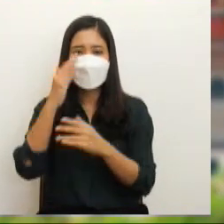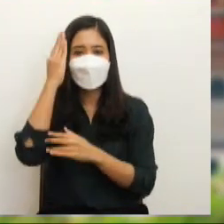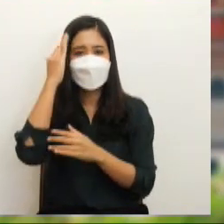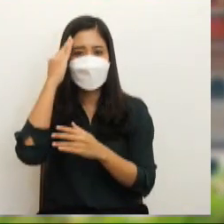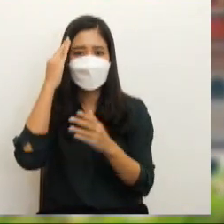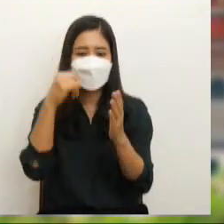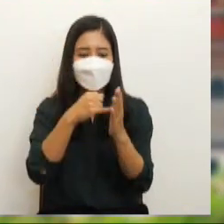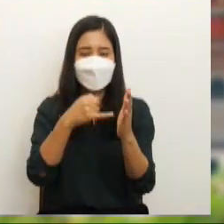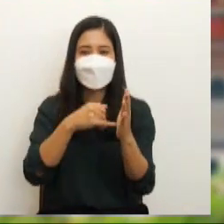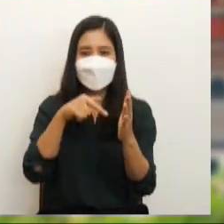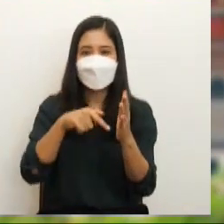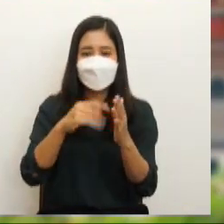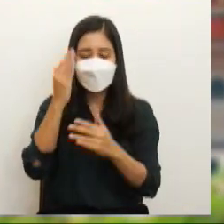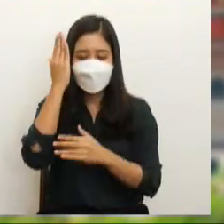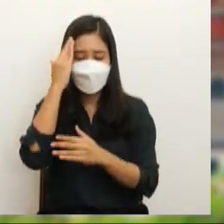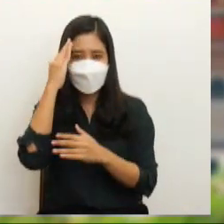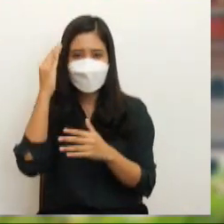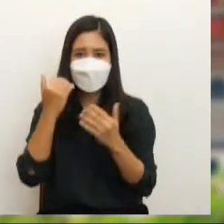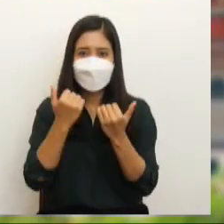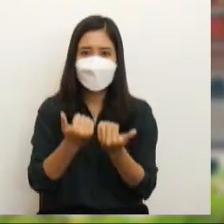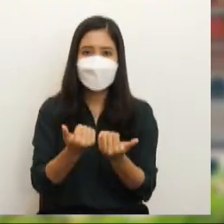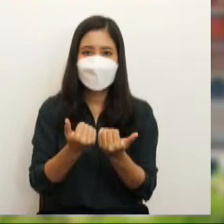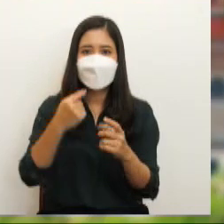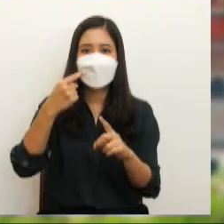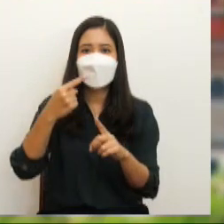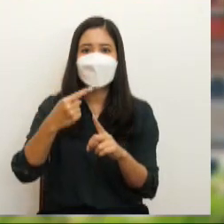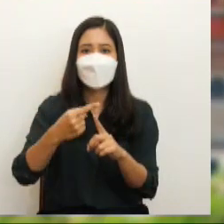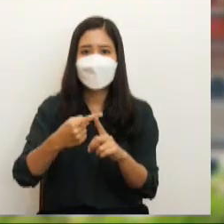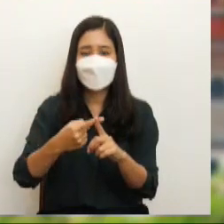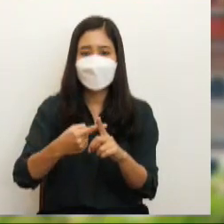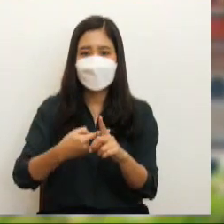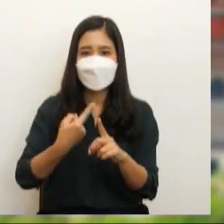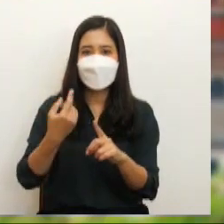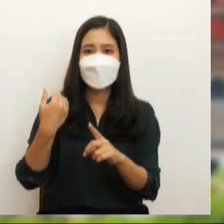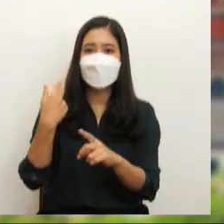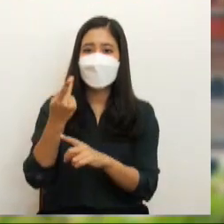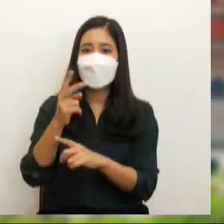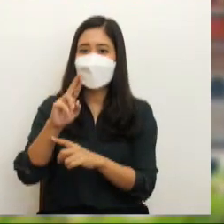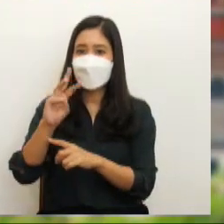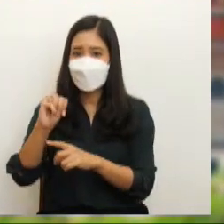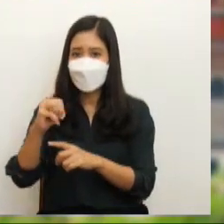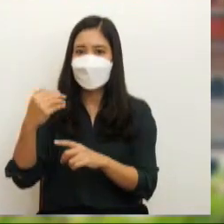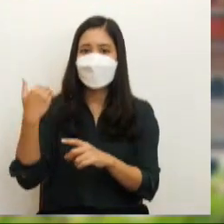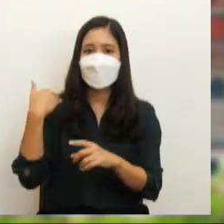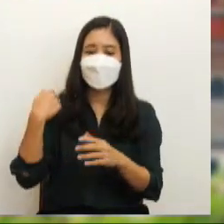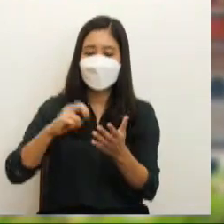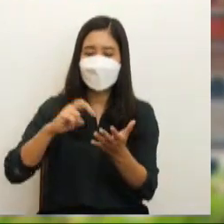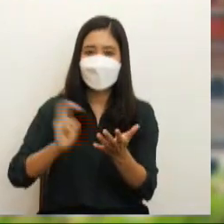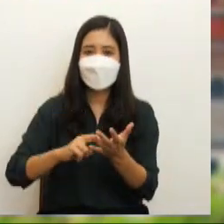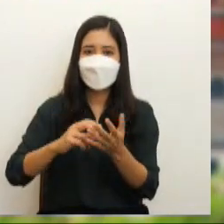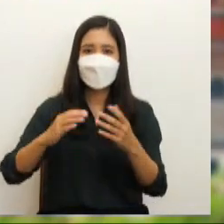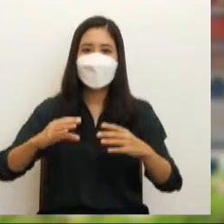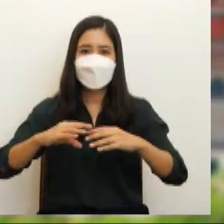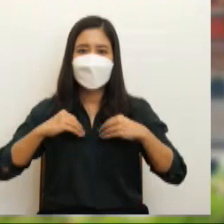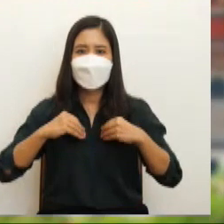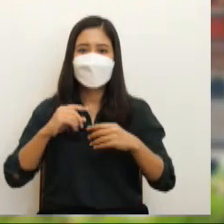สบคนี้อยู่แล้วนะครับพร้อมกันนั้นครับในเดือนพฤษภาคมทางครม.ก็ได้เห็นชอบในหลักการนี้เช่นกันนะครับให้คุณครูกับบุ